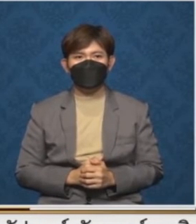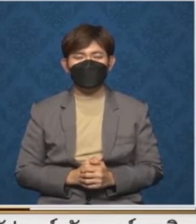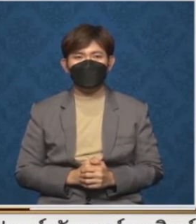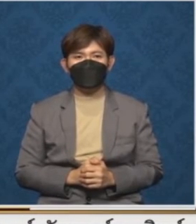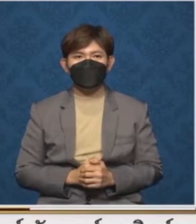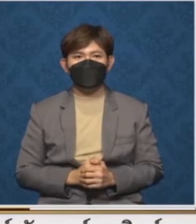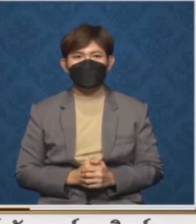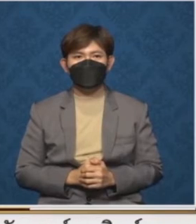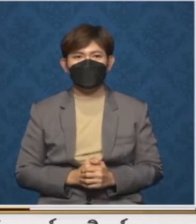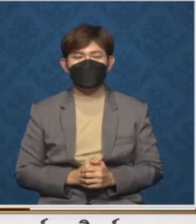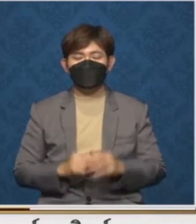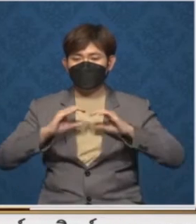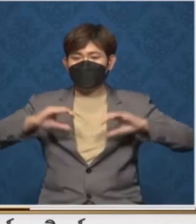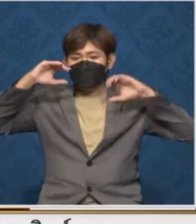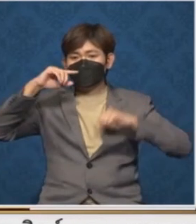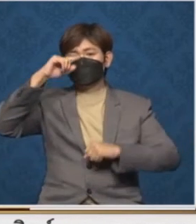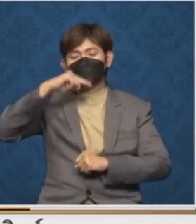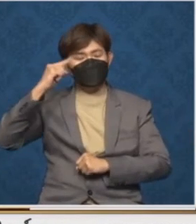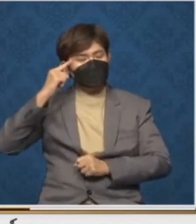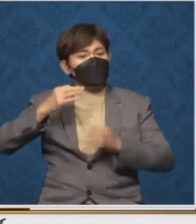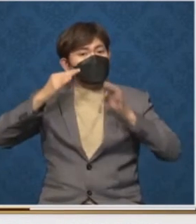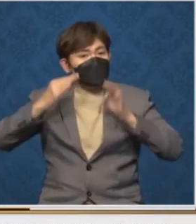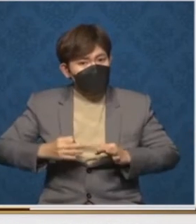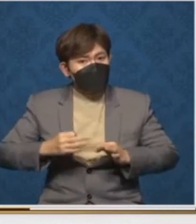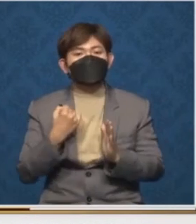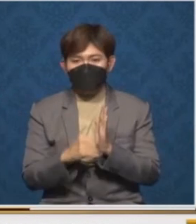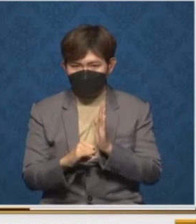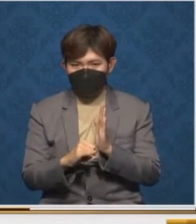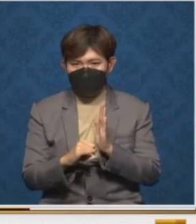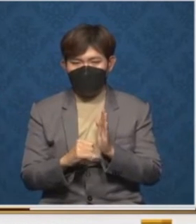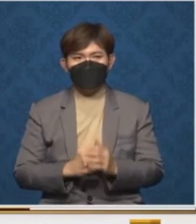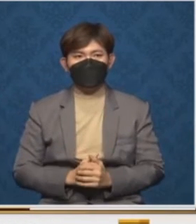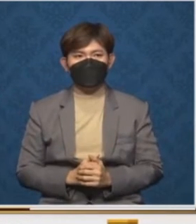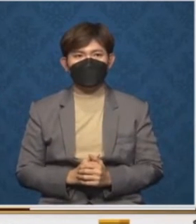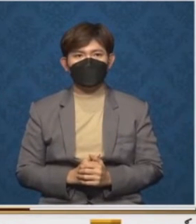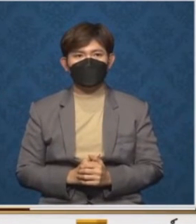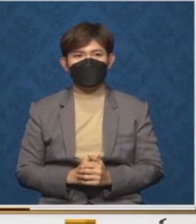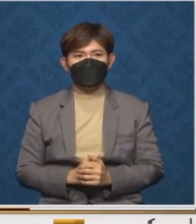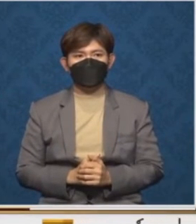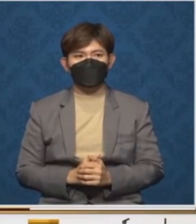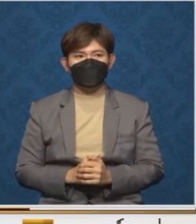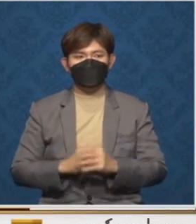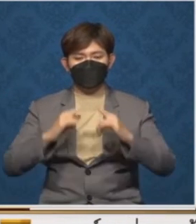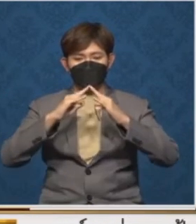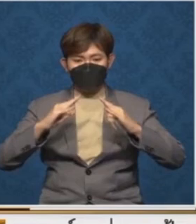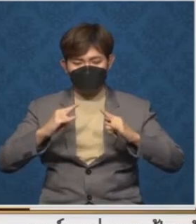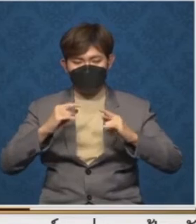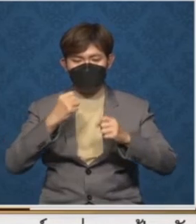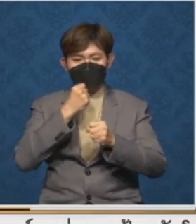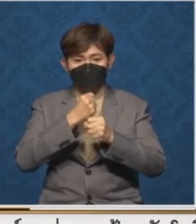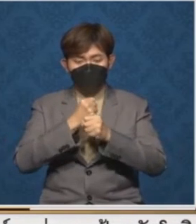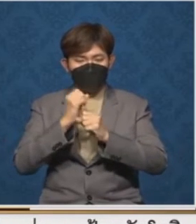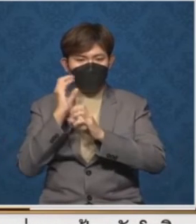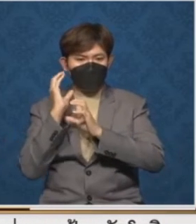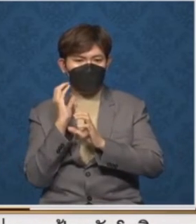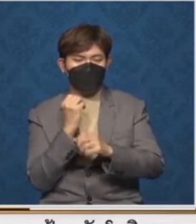เมื่อบันทึกไ้ต้องจารึกไ้ในประวัศาตวงการสาสุขไทยเปิดไปดู แผนต่ไปครับสายพั